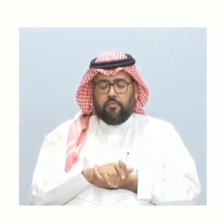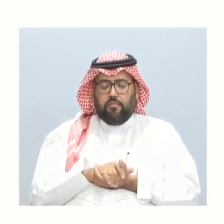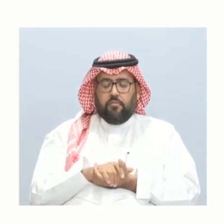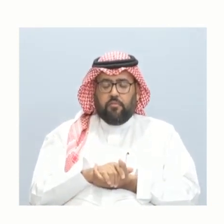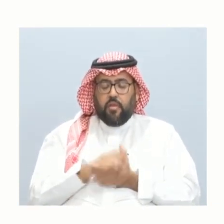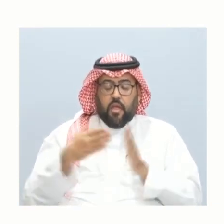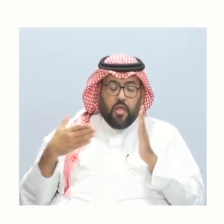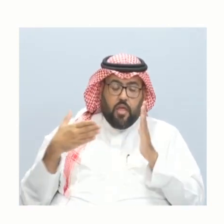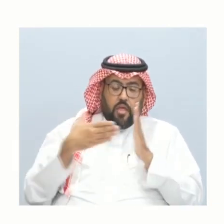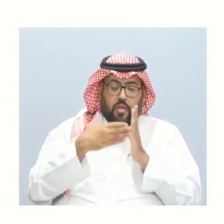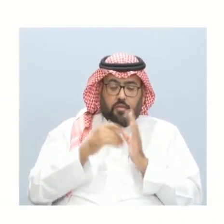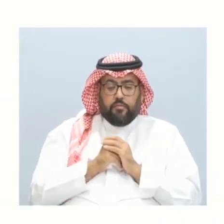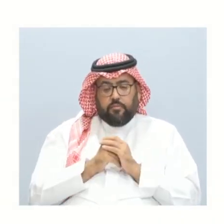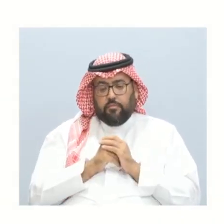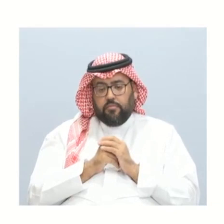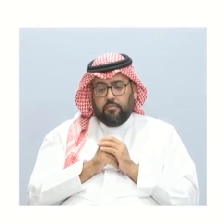اخيرا